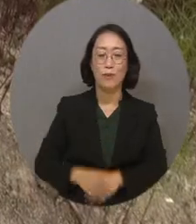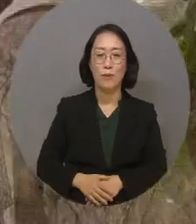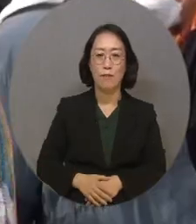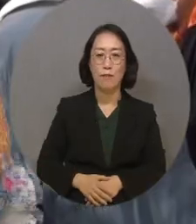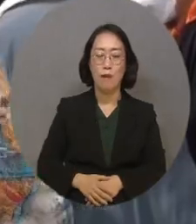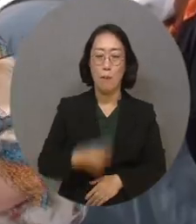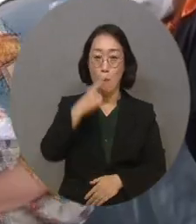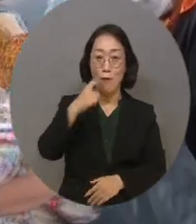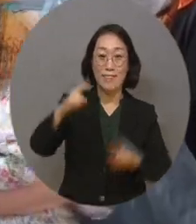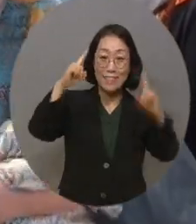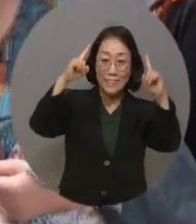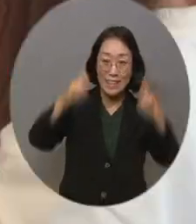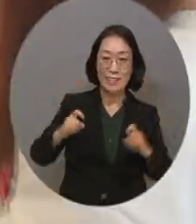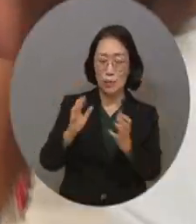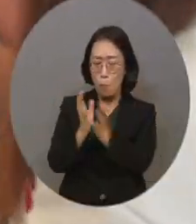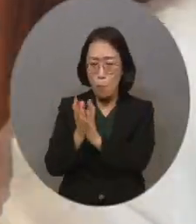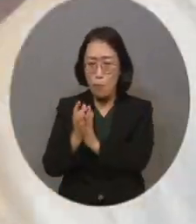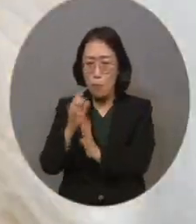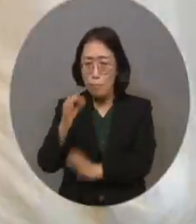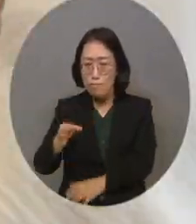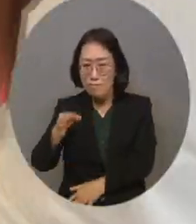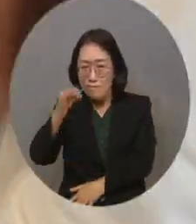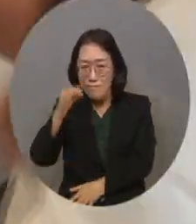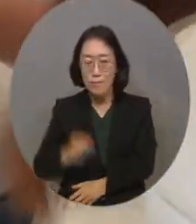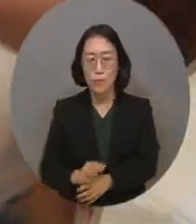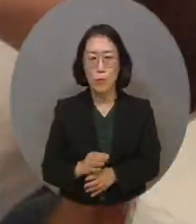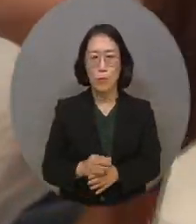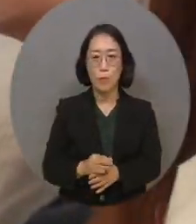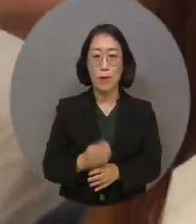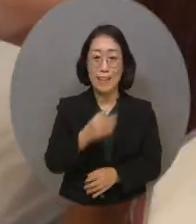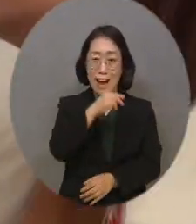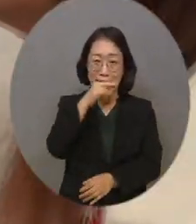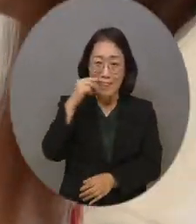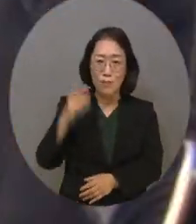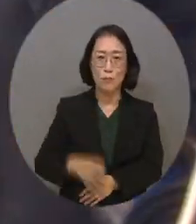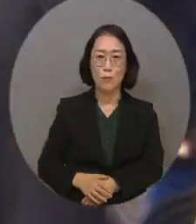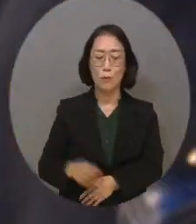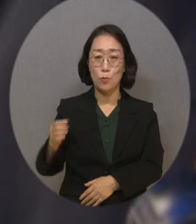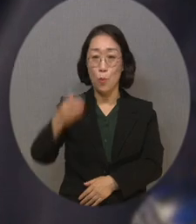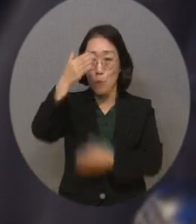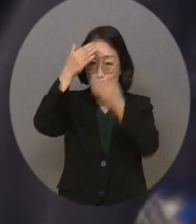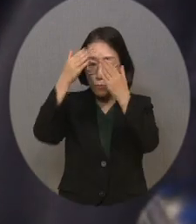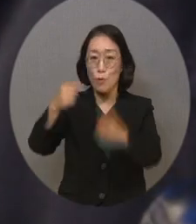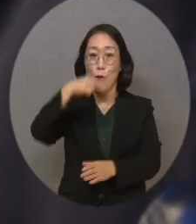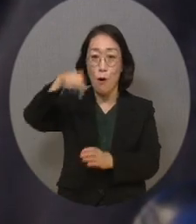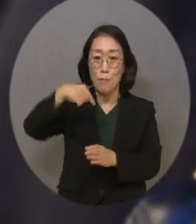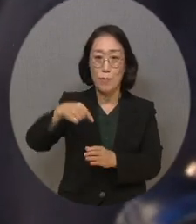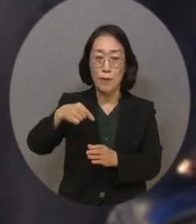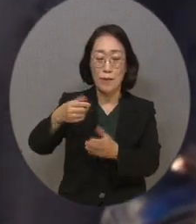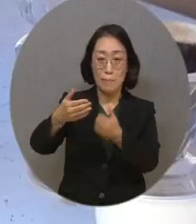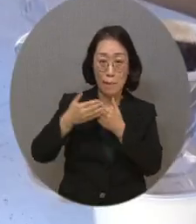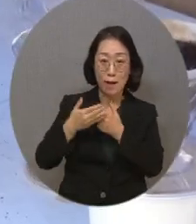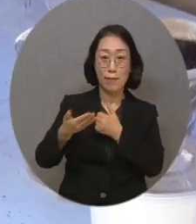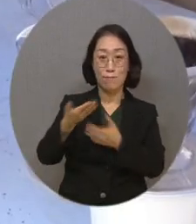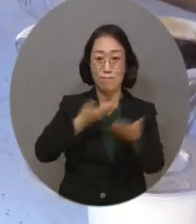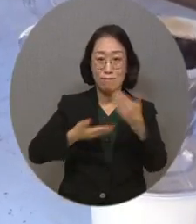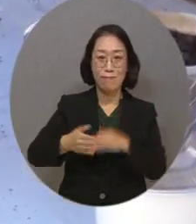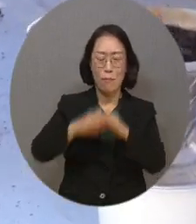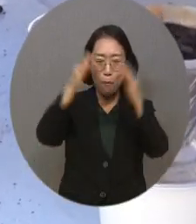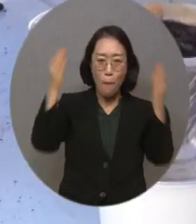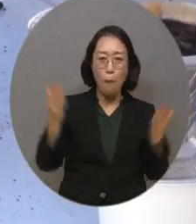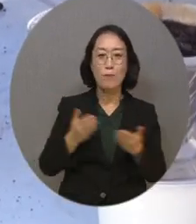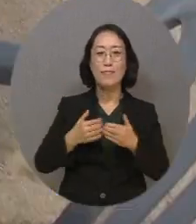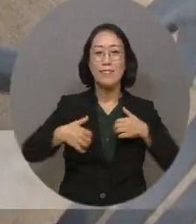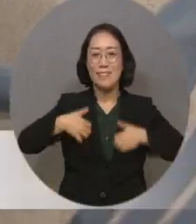하나, 작은 꽃 한 송이, 향기 주머니, 용기가 있으면 무료 커피 한 잔. 이 모두가 시민들의